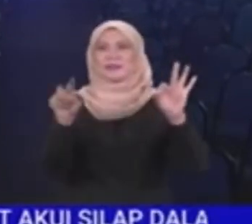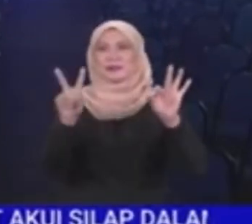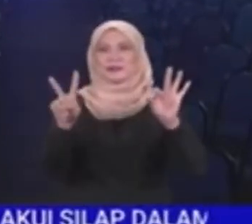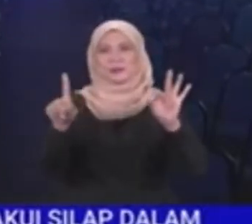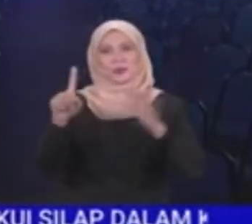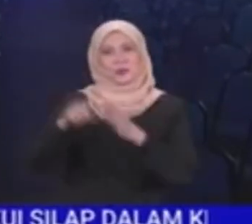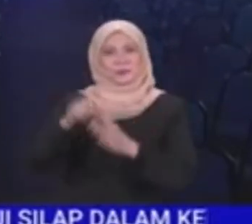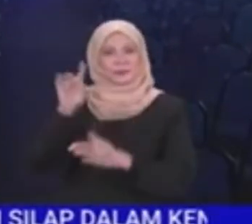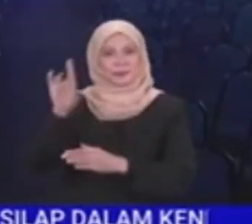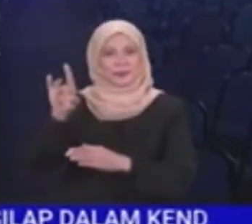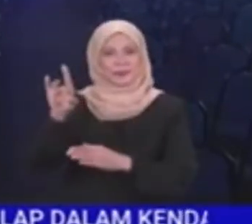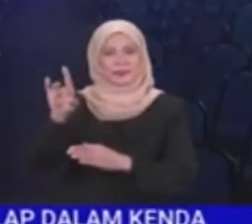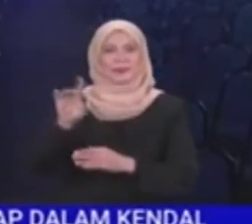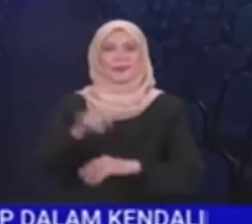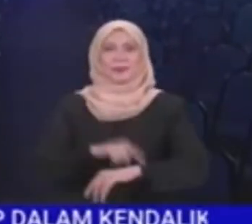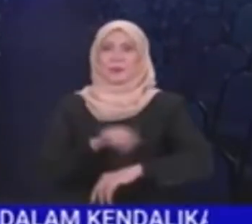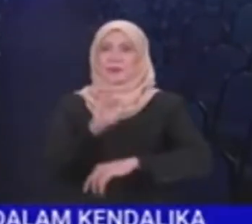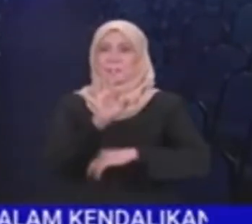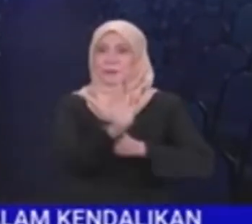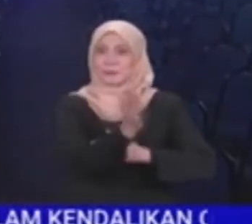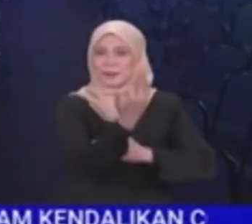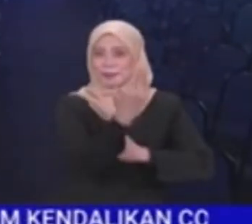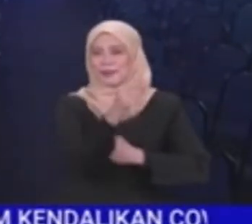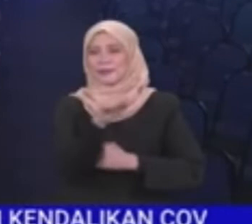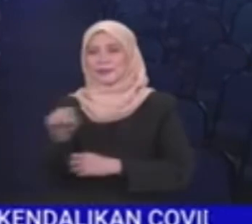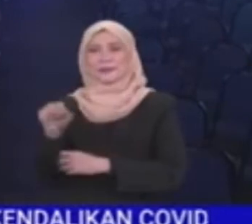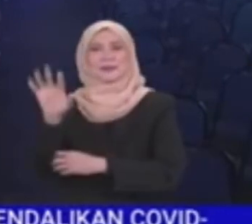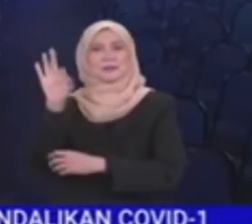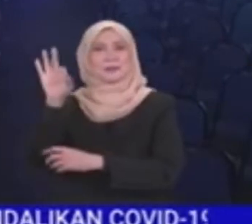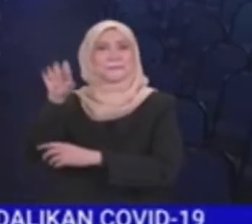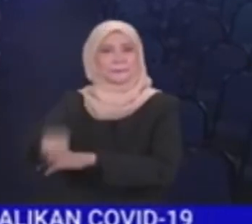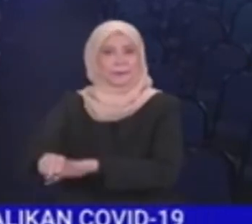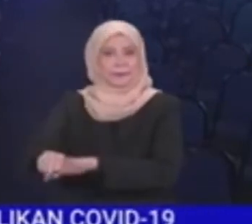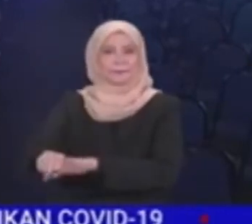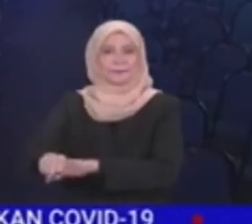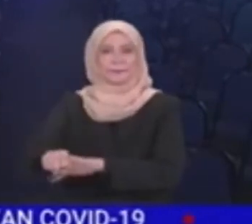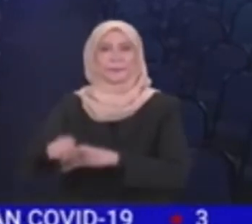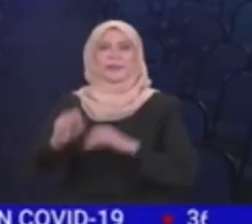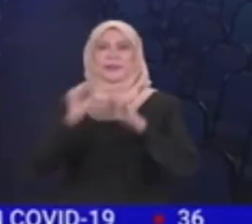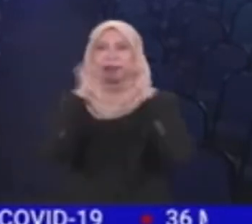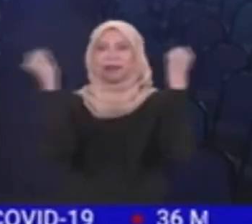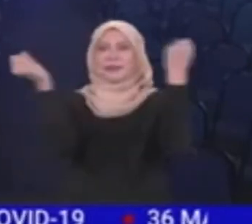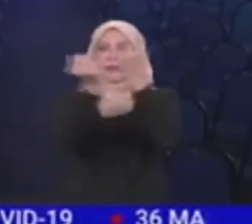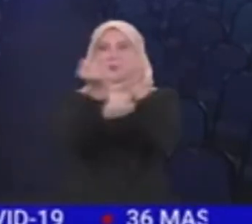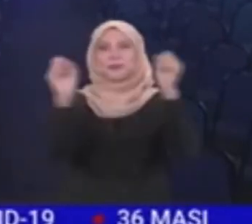21 Ogos, 9 pagi sehingga 9 malam di perkarangan